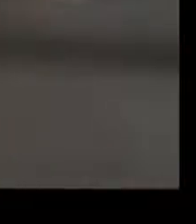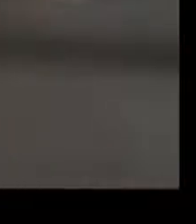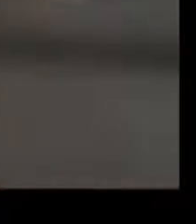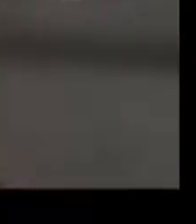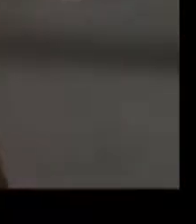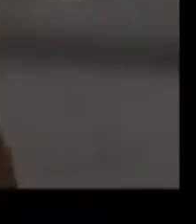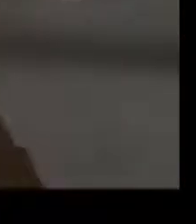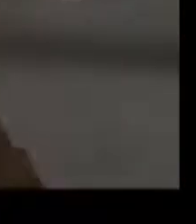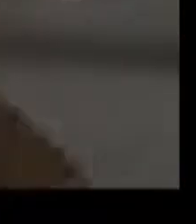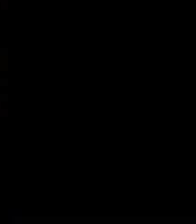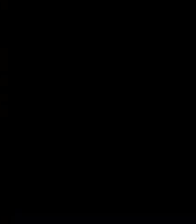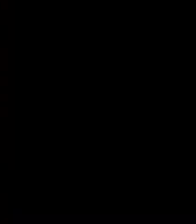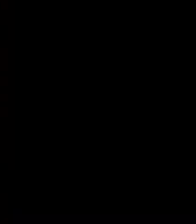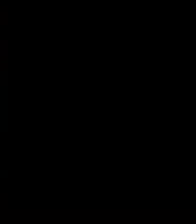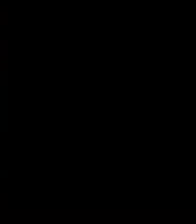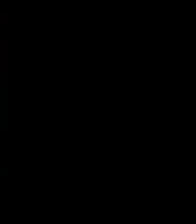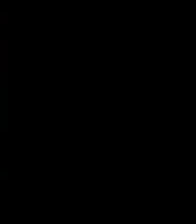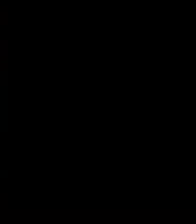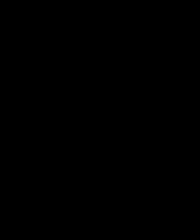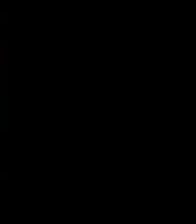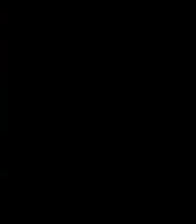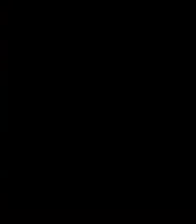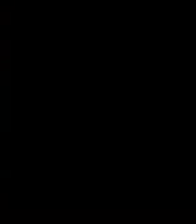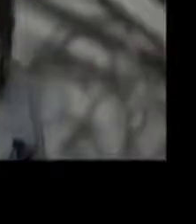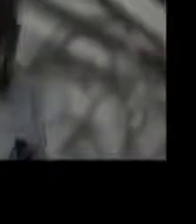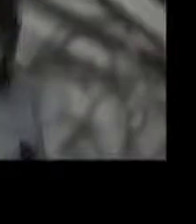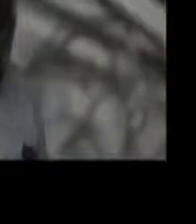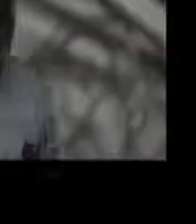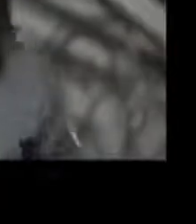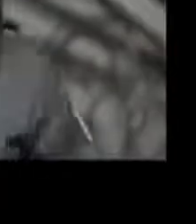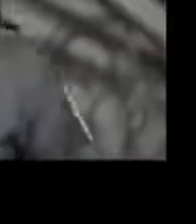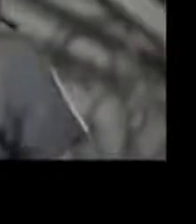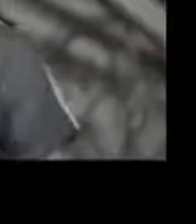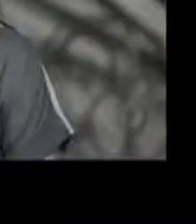selalu kita ibu-ibu